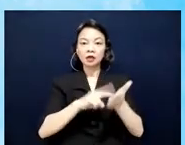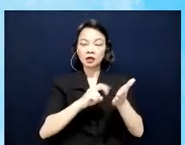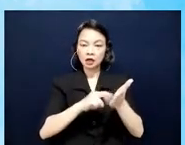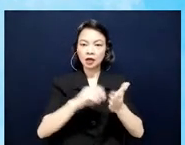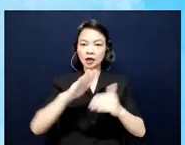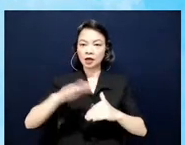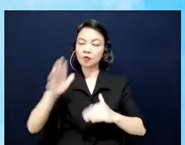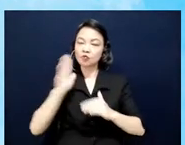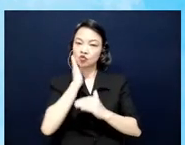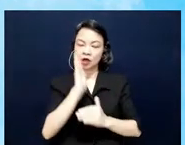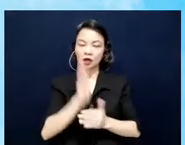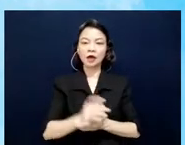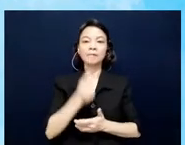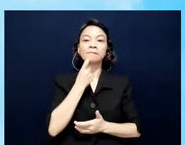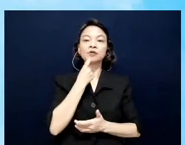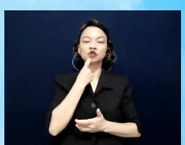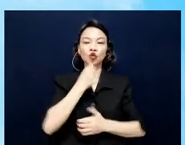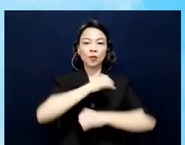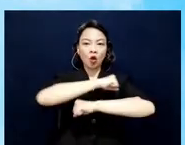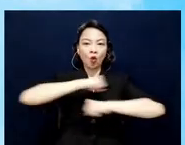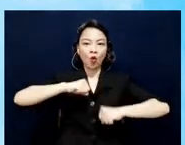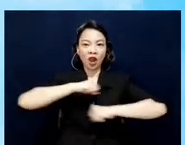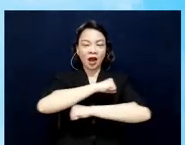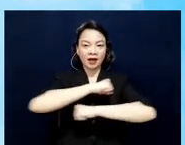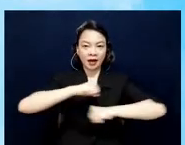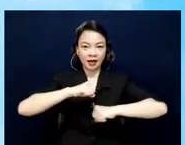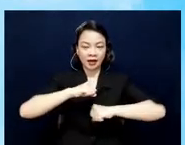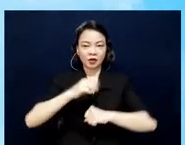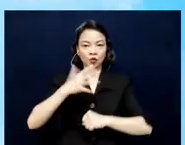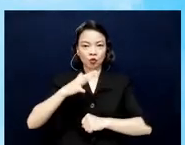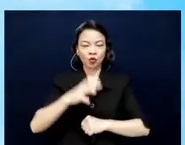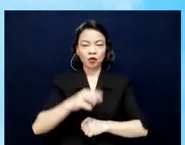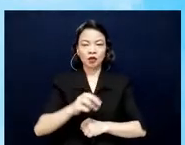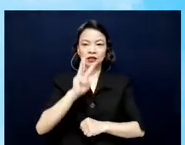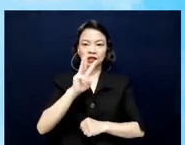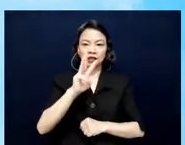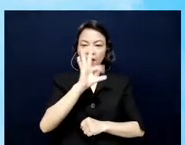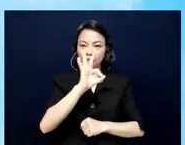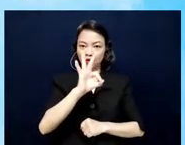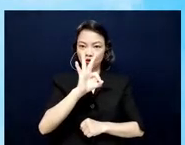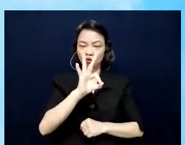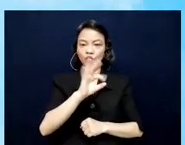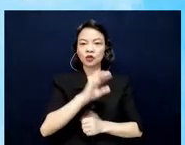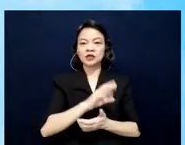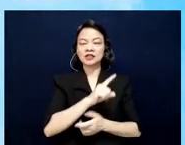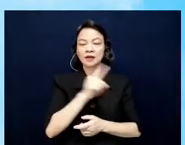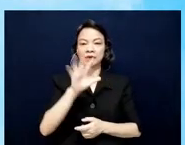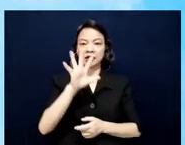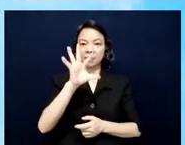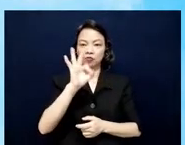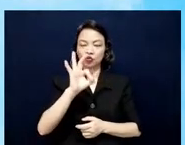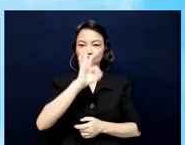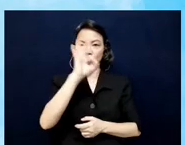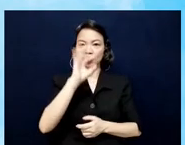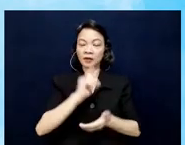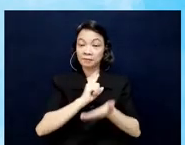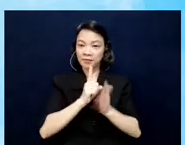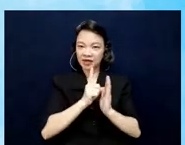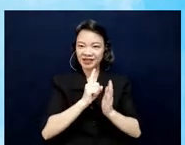mencoba berolahraga kurang lebih 30 sampai 60 menit sehari meningkat